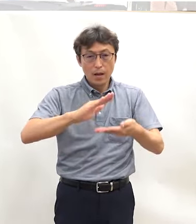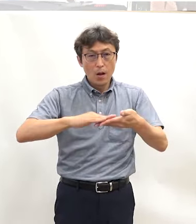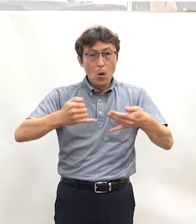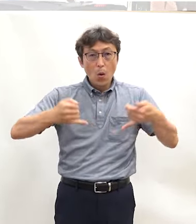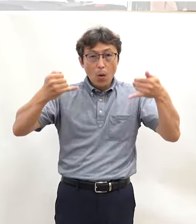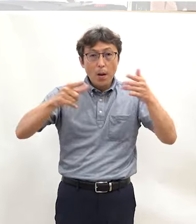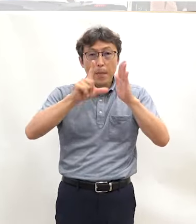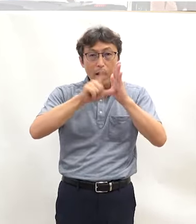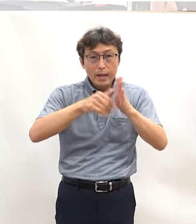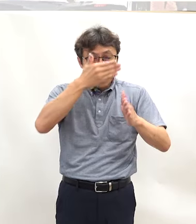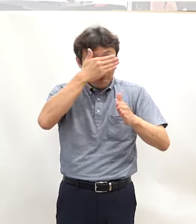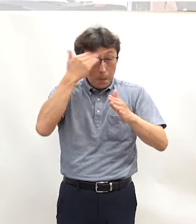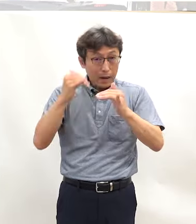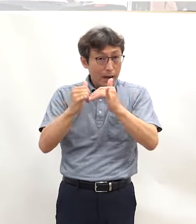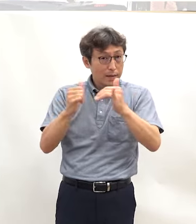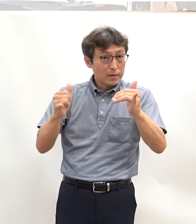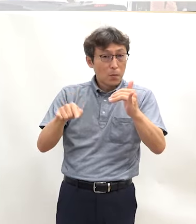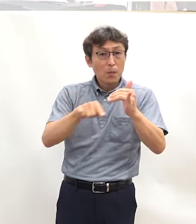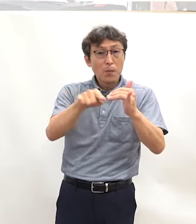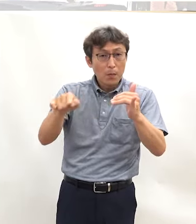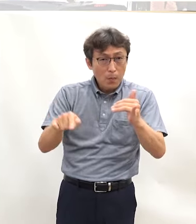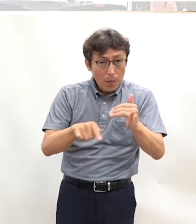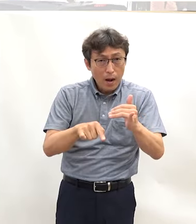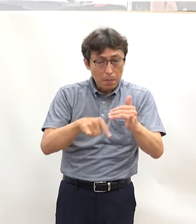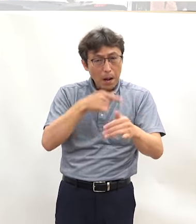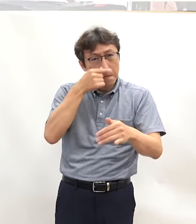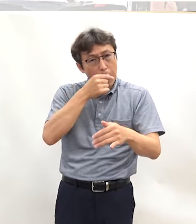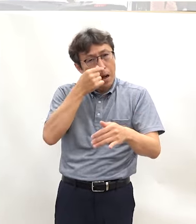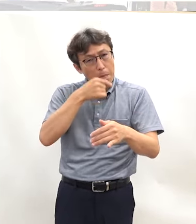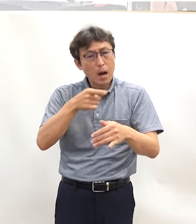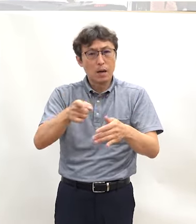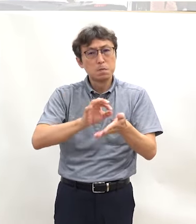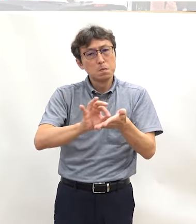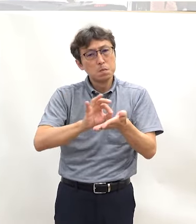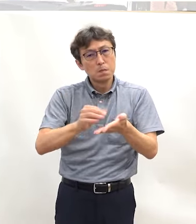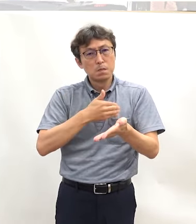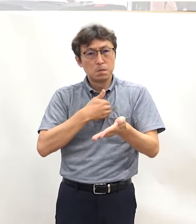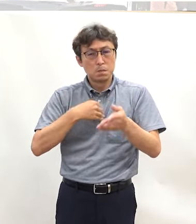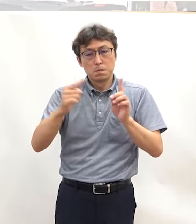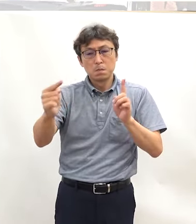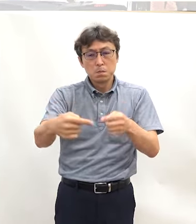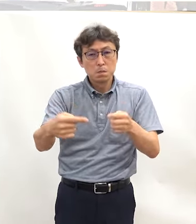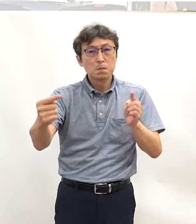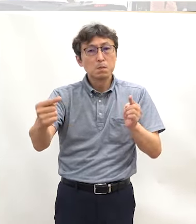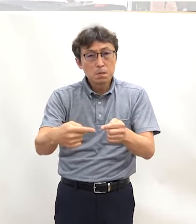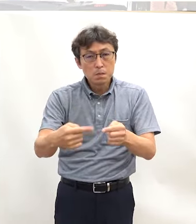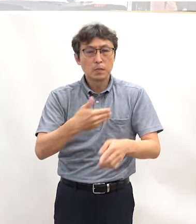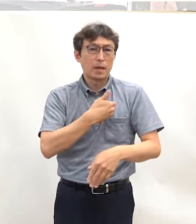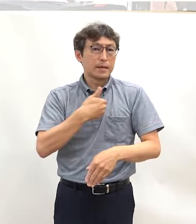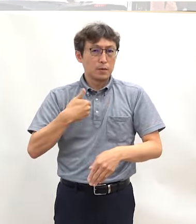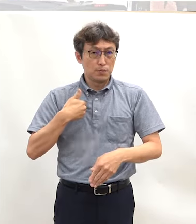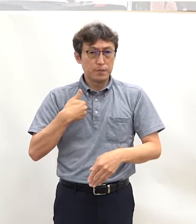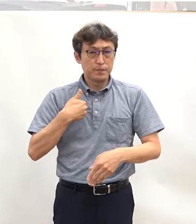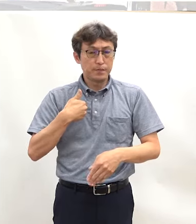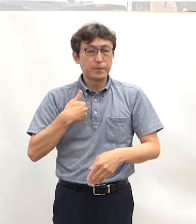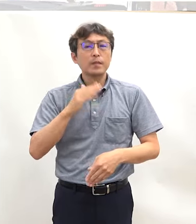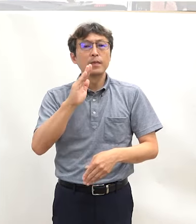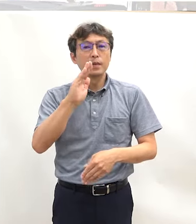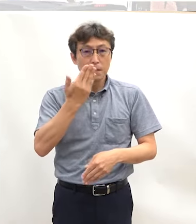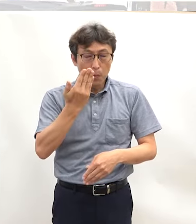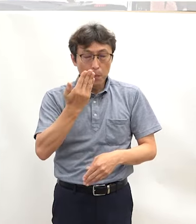で、それらに受け入れられたというふうに認識はしてますけども、とはい